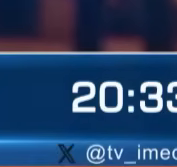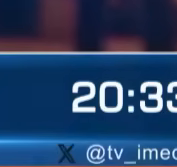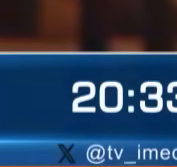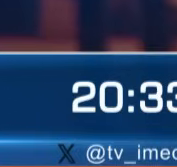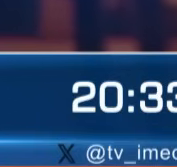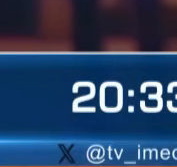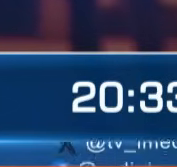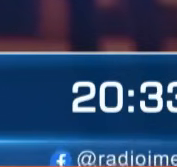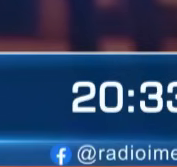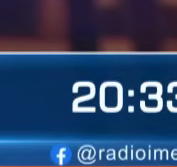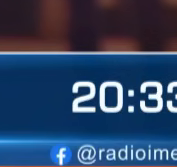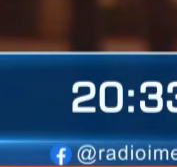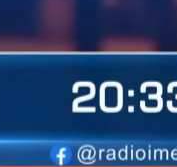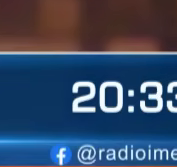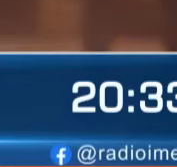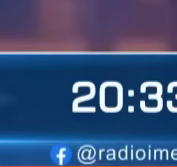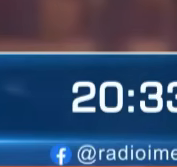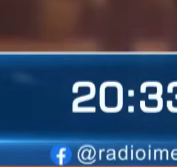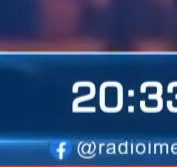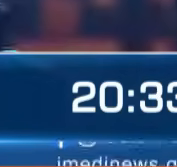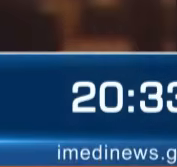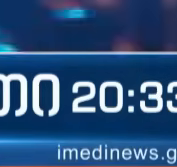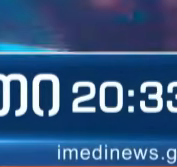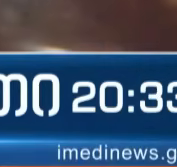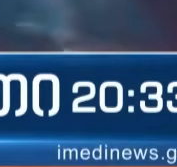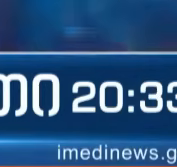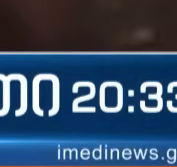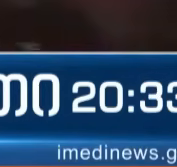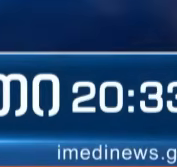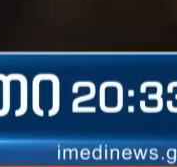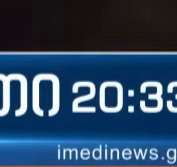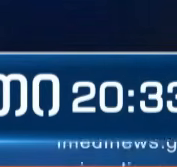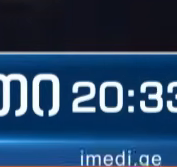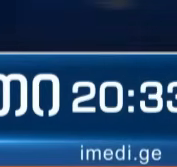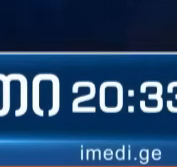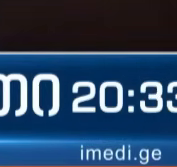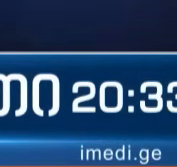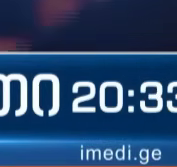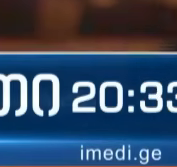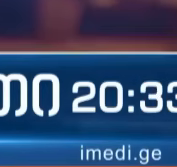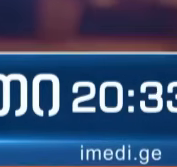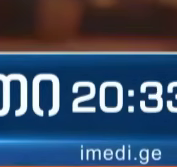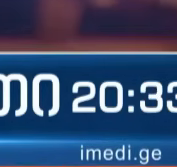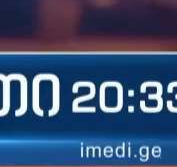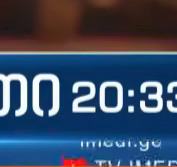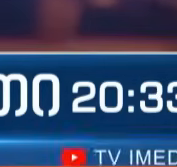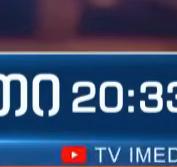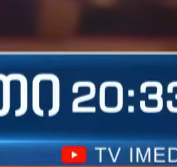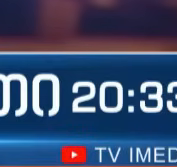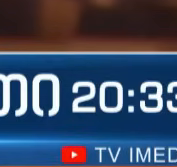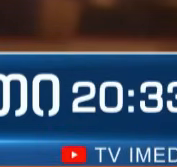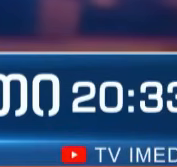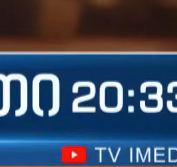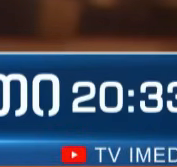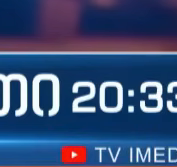Რაც შეეხება ოჯახების მდგომარეობას, ისინი დროებით გასახლებული რჩებიან. Ამას კი დასჭირდება გარკვეული პერიოდი, რათა გეოლოგებმა დადონ დასკვნა, რამდენად